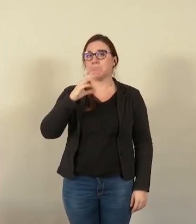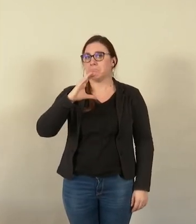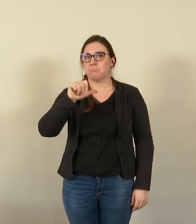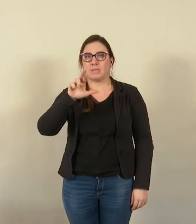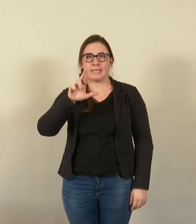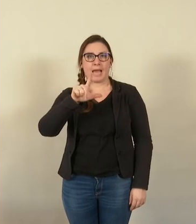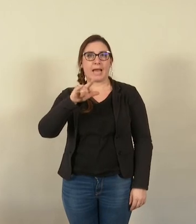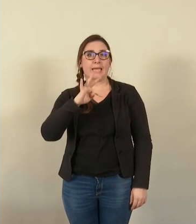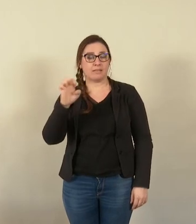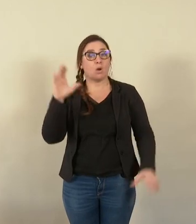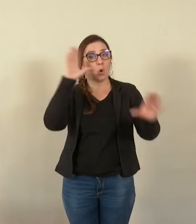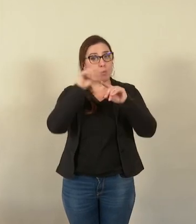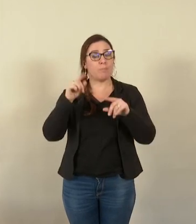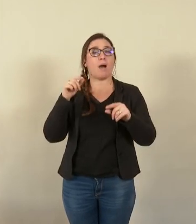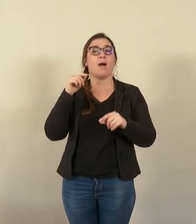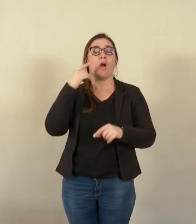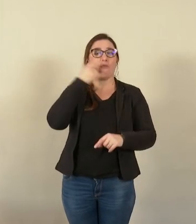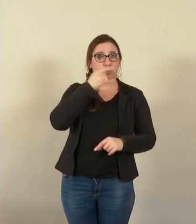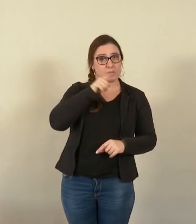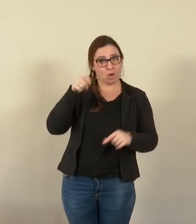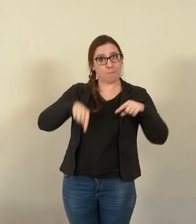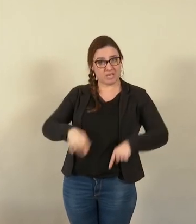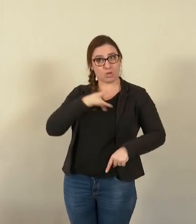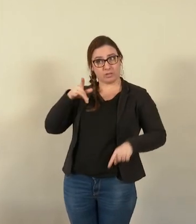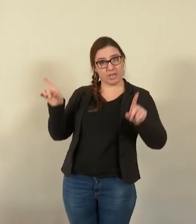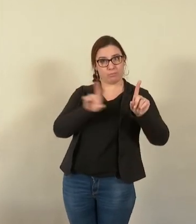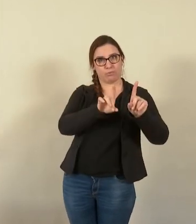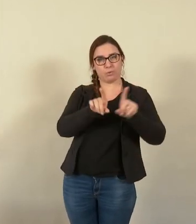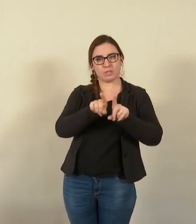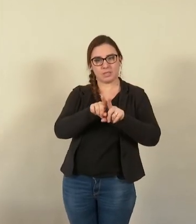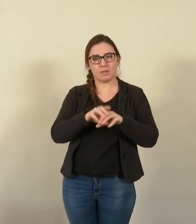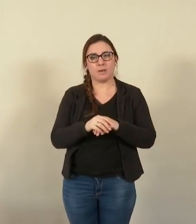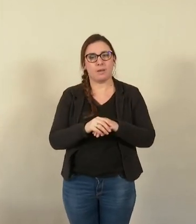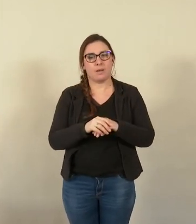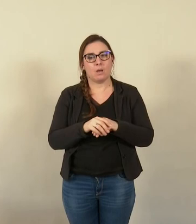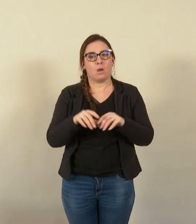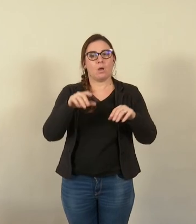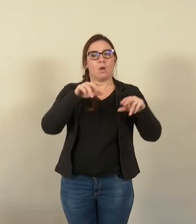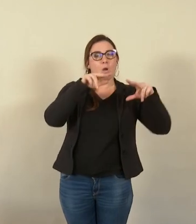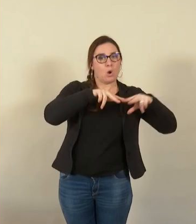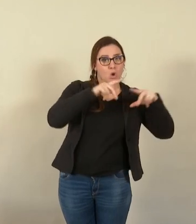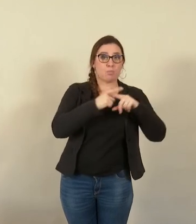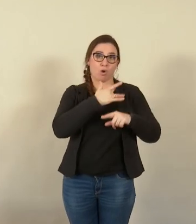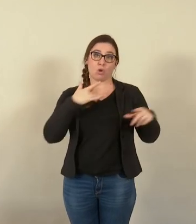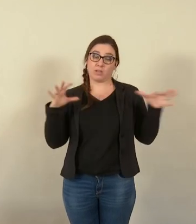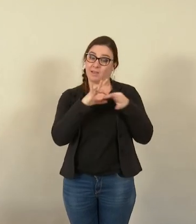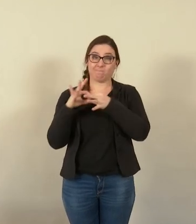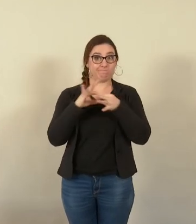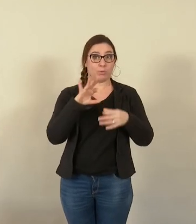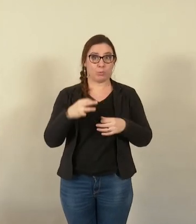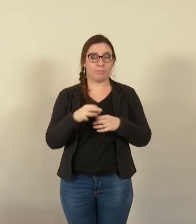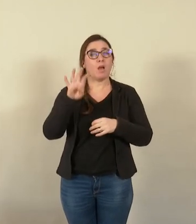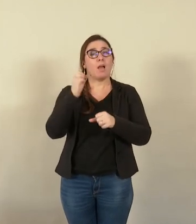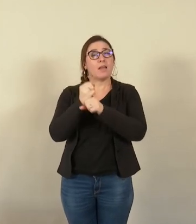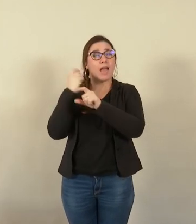de la Santé de François mitteran et ce parcours dit du lien aussi entre logement et et santé voilà plus de 40